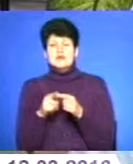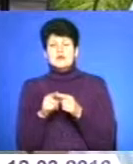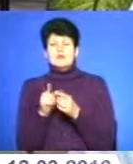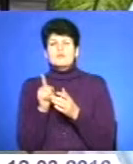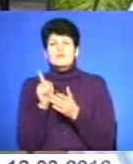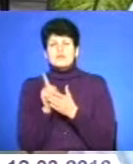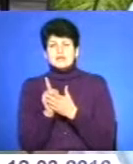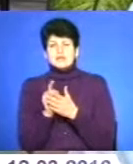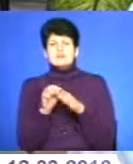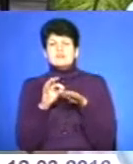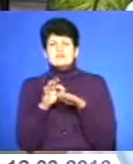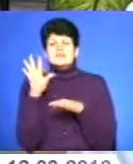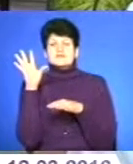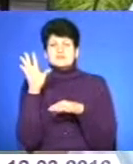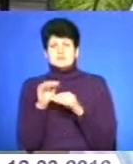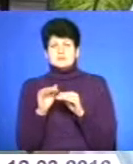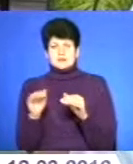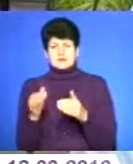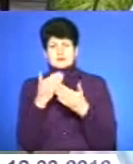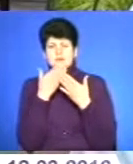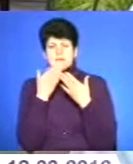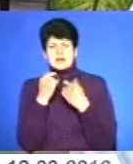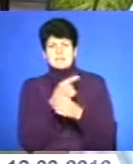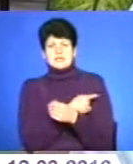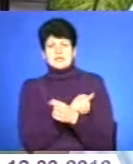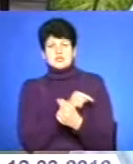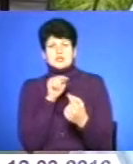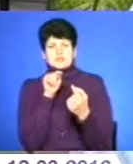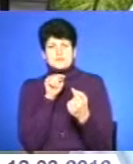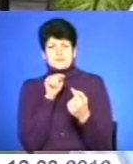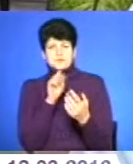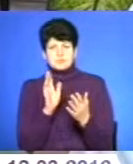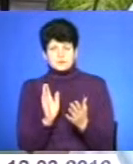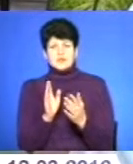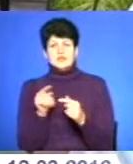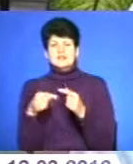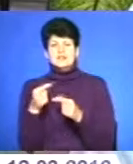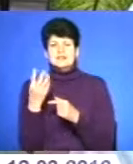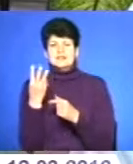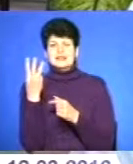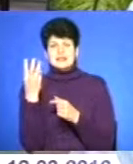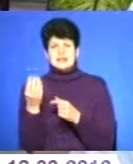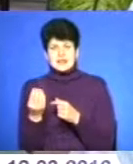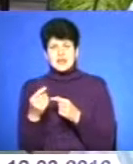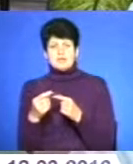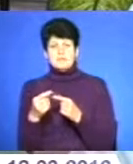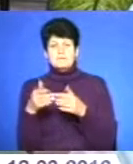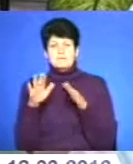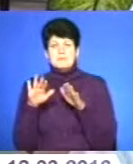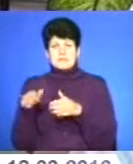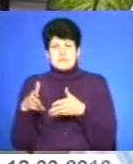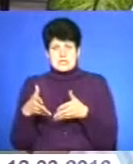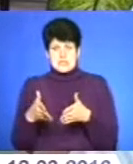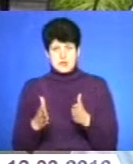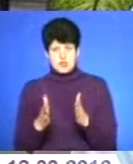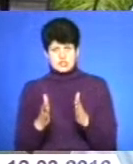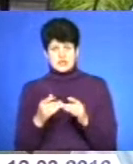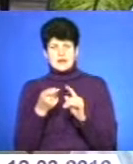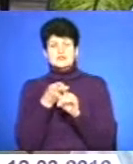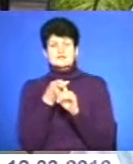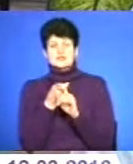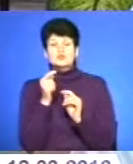дітям, звичайно, якщо немає медичних протипоказів, через 3 дні від народження. Ну, в зв'язку з тим,